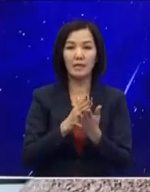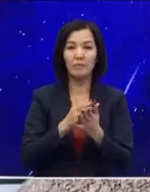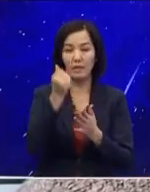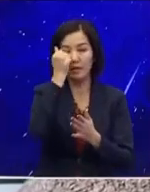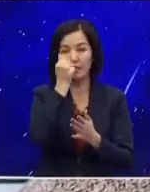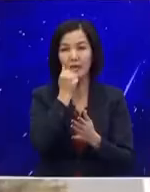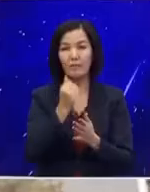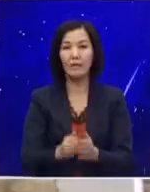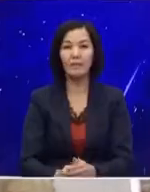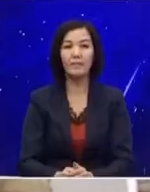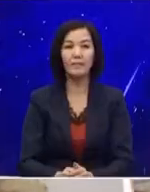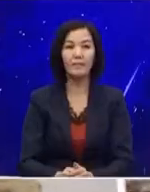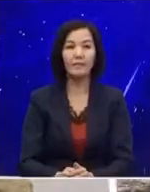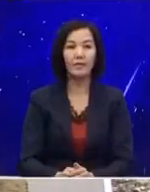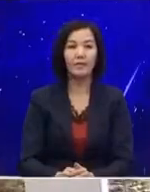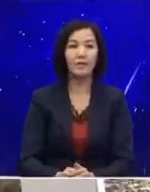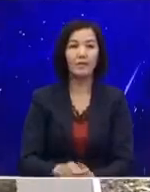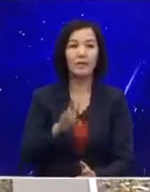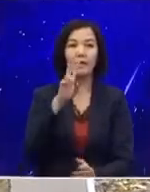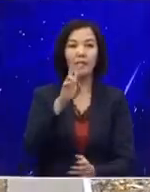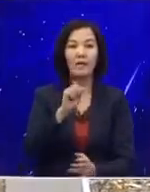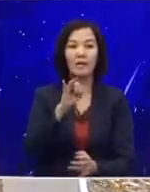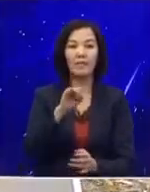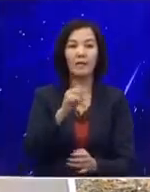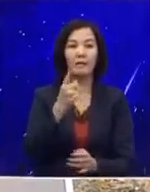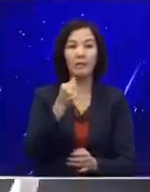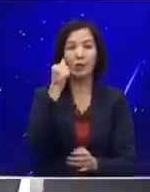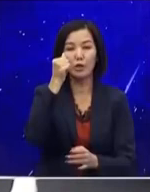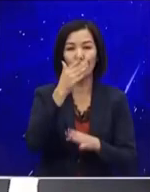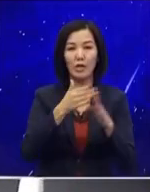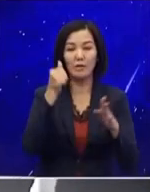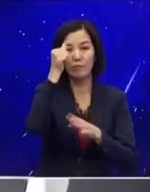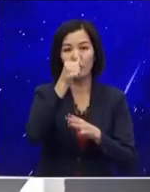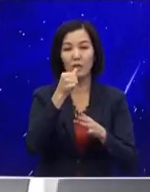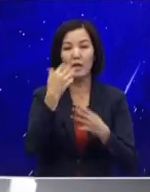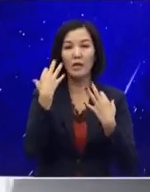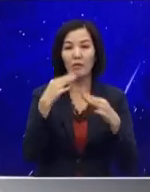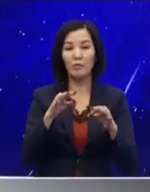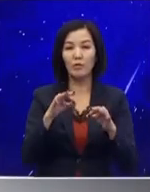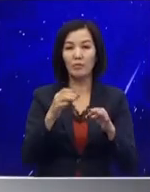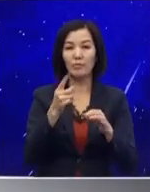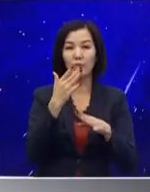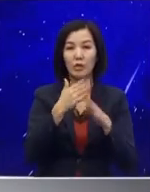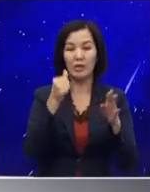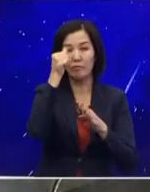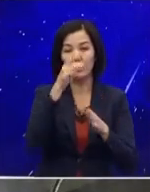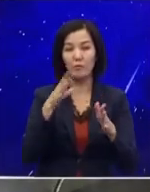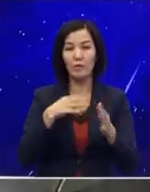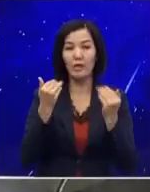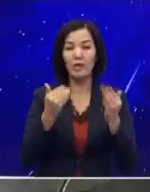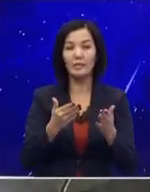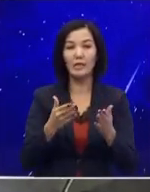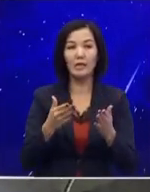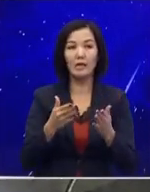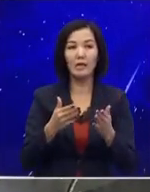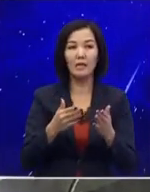алғысым шексіз. Нарима Мұқаш түрмеде 1,5 жылын өткізді. Шартты түрде босап шыққанына да 1,5 жыл болған. Қазіргі уақытта